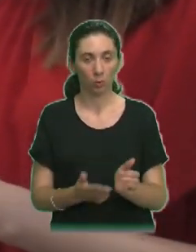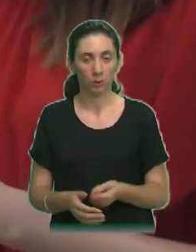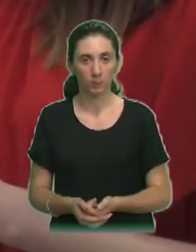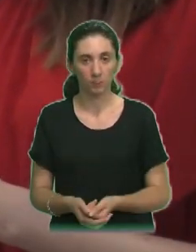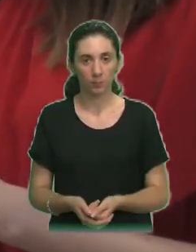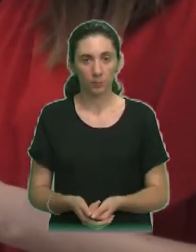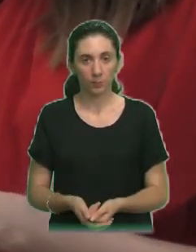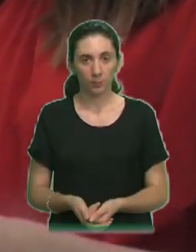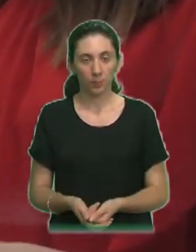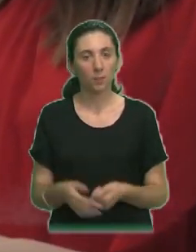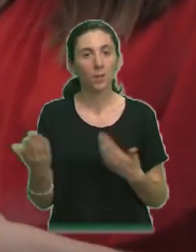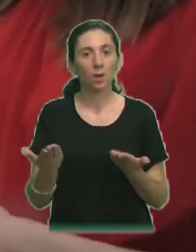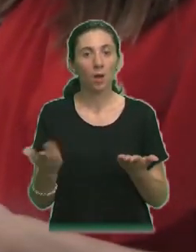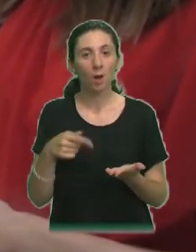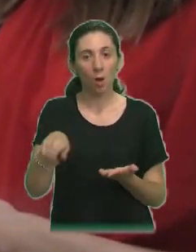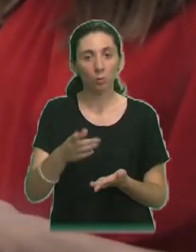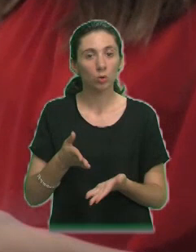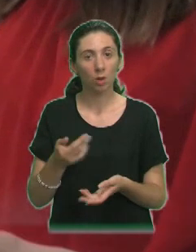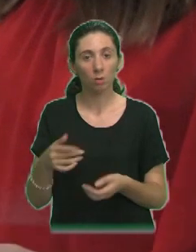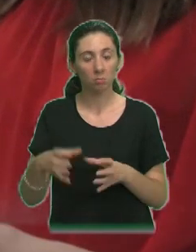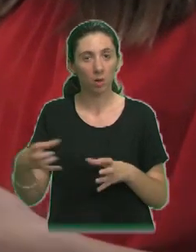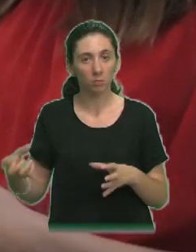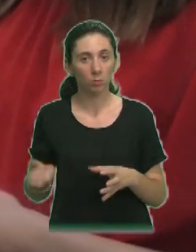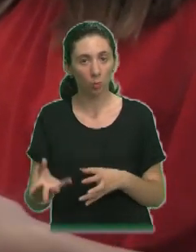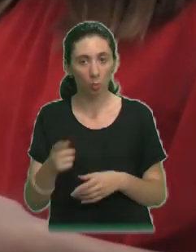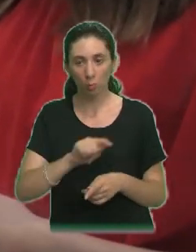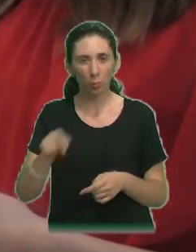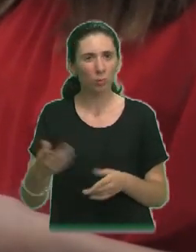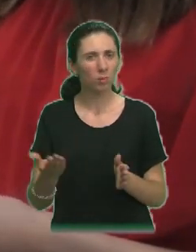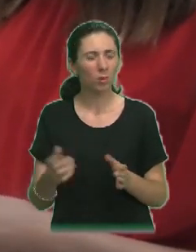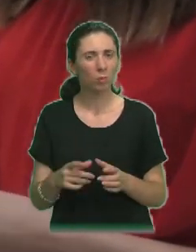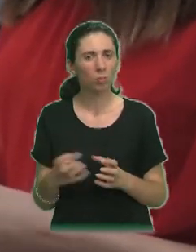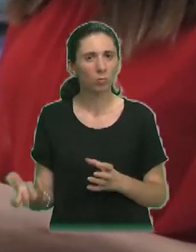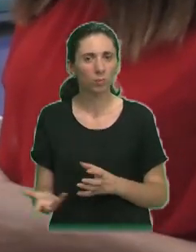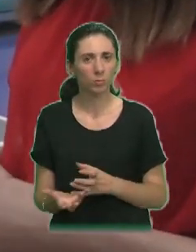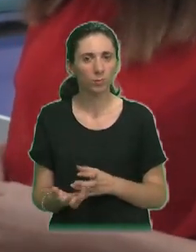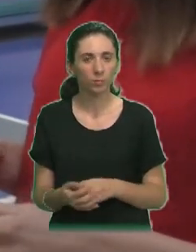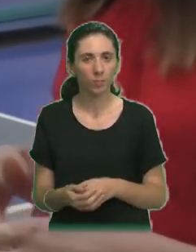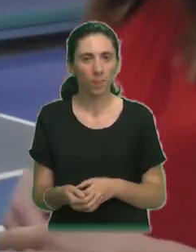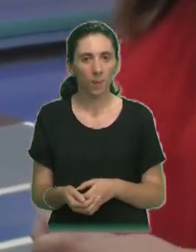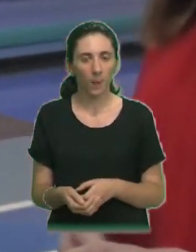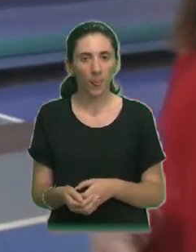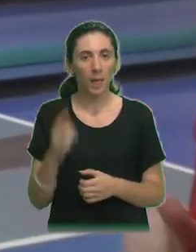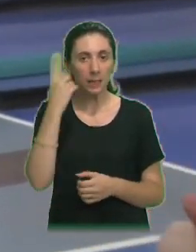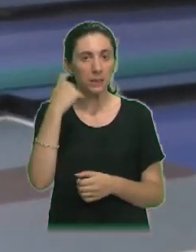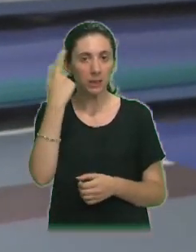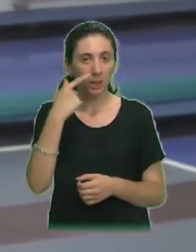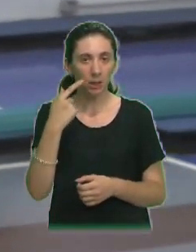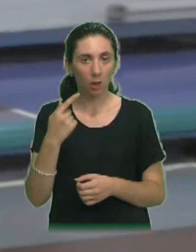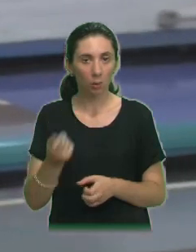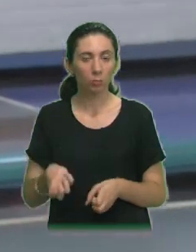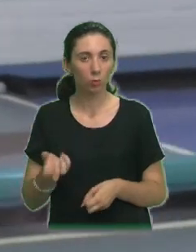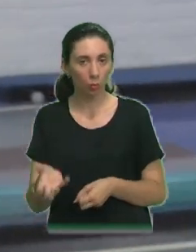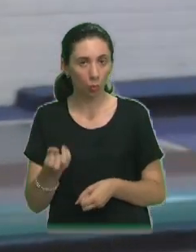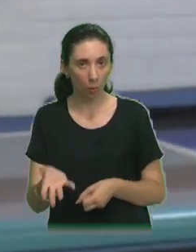Pa evo, kako ste onda nastavili kuglati i dolazili ste ovdje, koliko često? Znači, onda bi nedjeljom skuglala